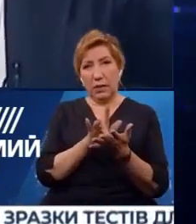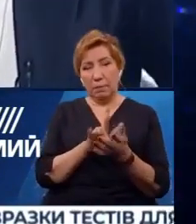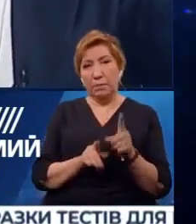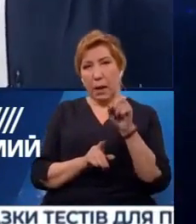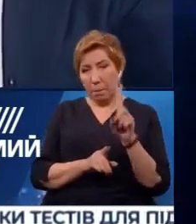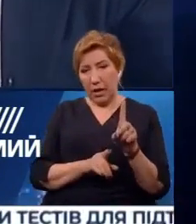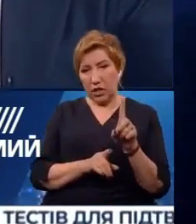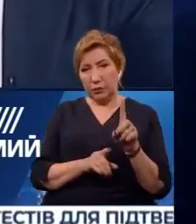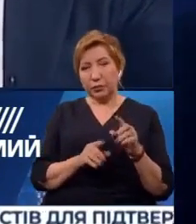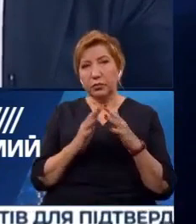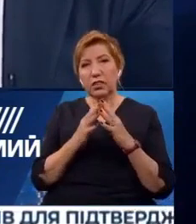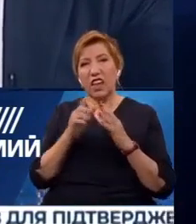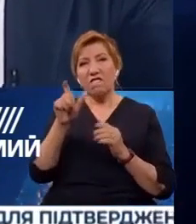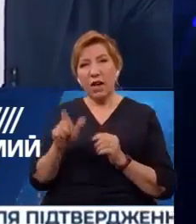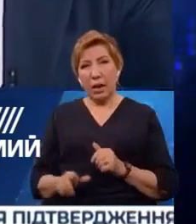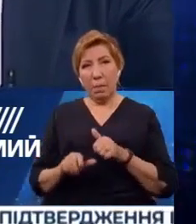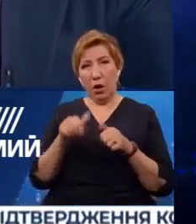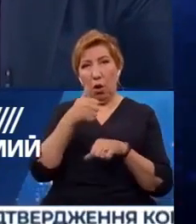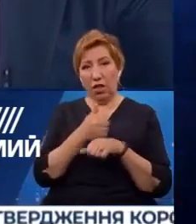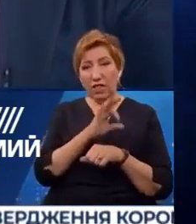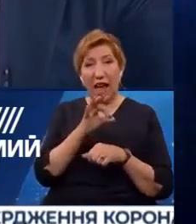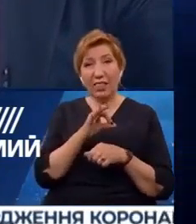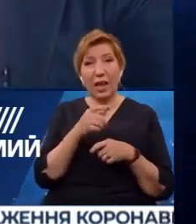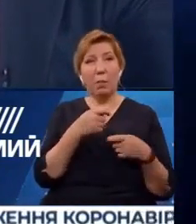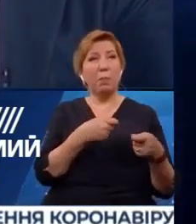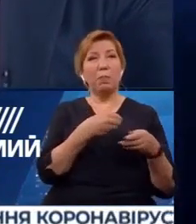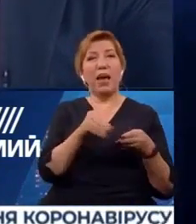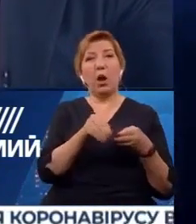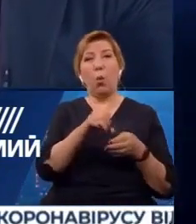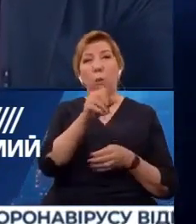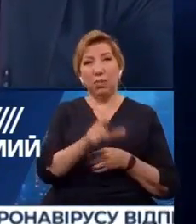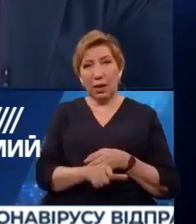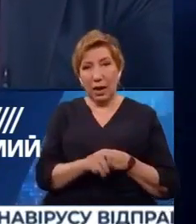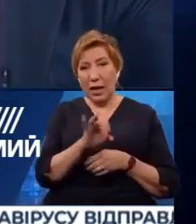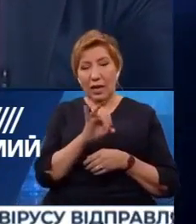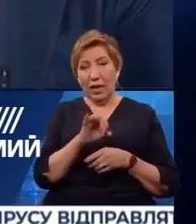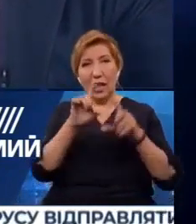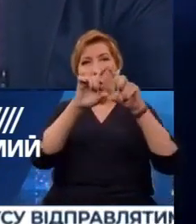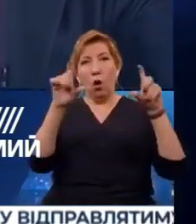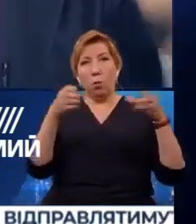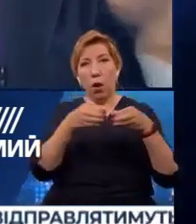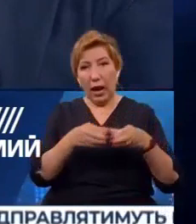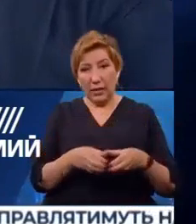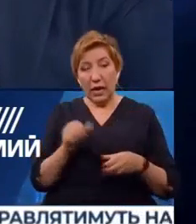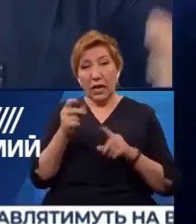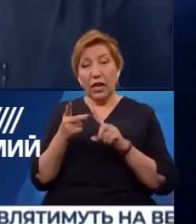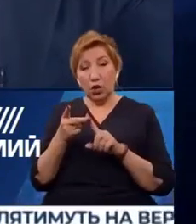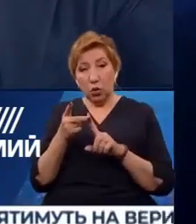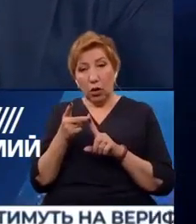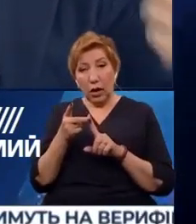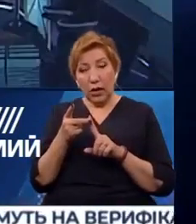Перше, фермер головний на селі, а не трейдер і не перекупник, і не транснаціональна корпорація. І